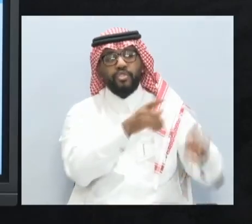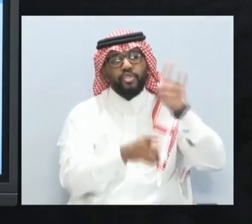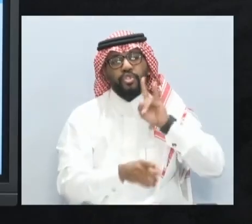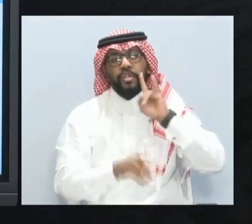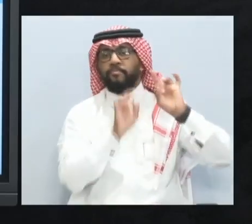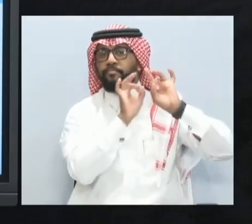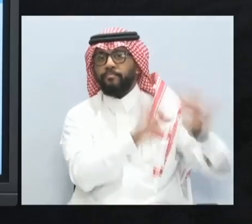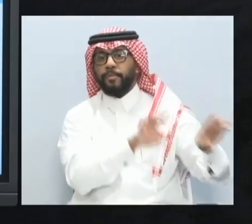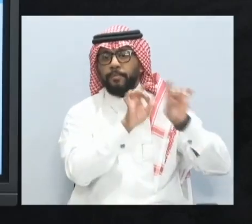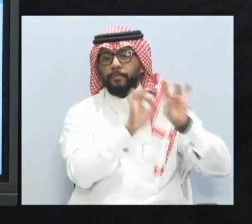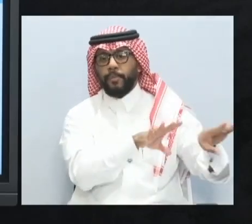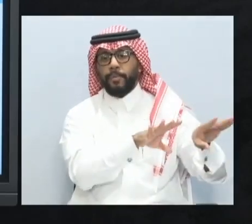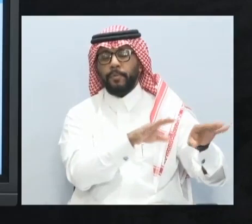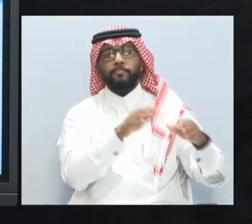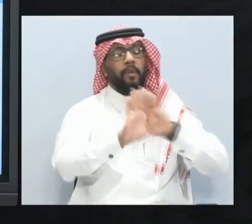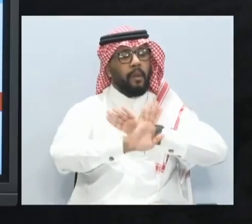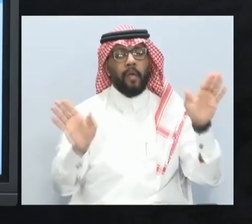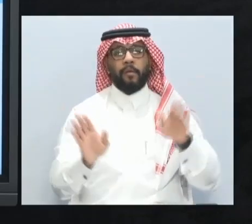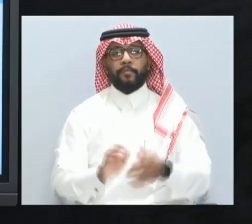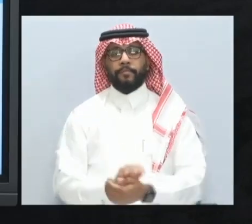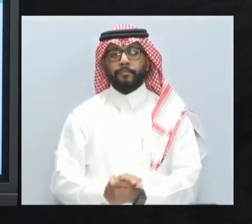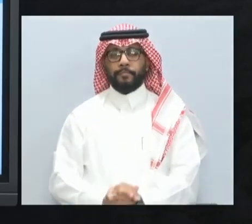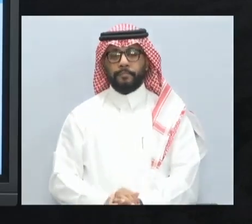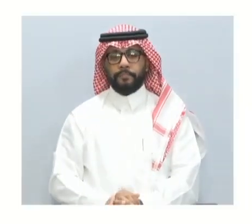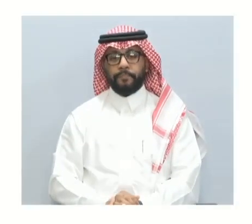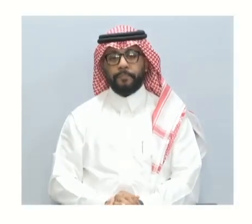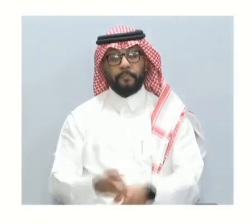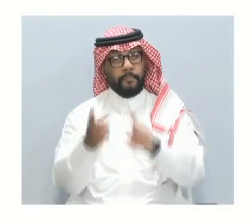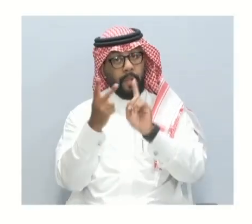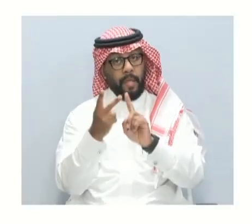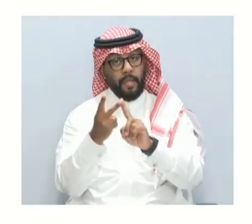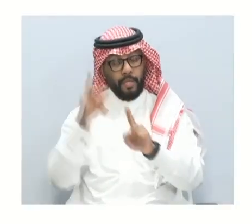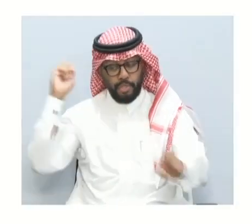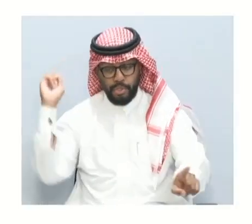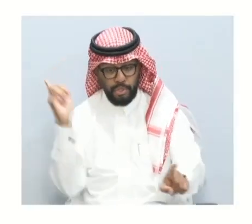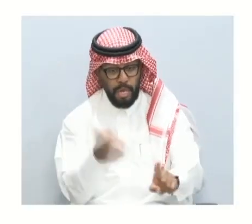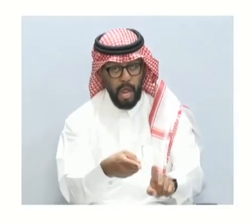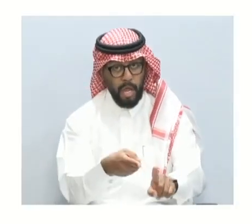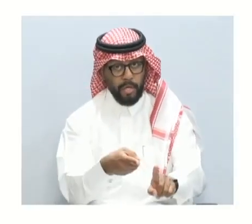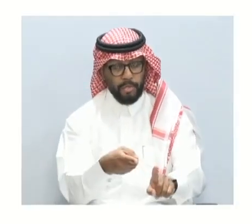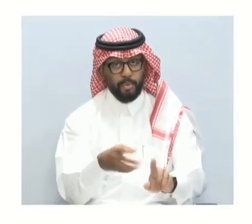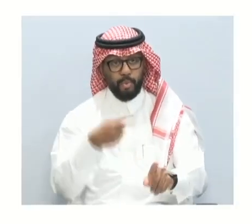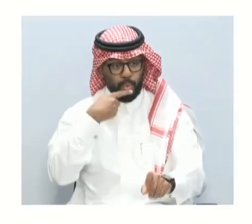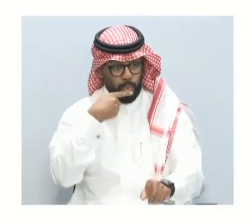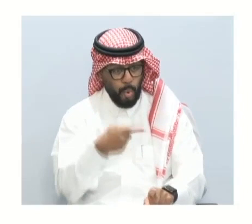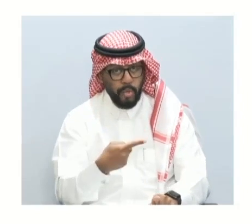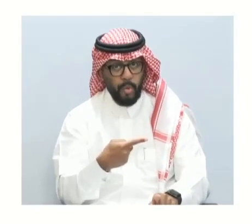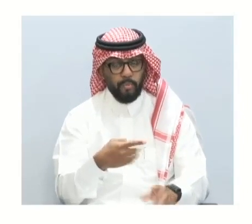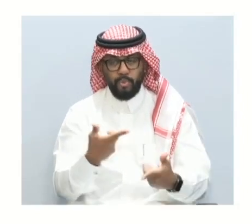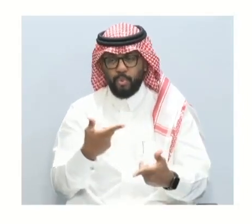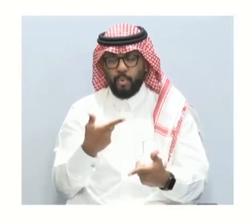واستغاث بهم وهذا يدل على كفره ان الساحر وهو الثاني قد ينطق بكلمه